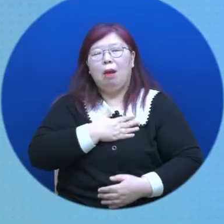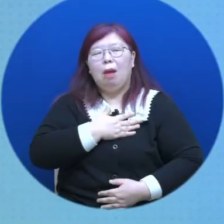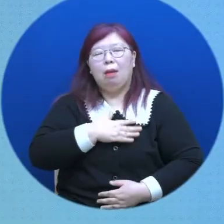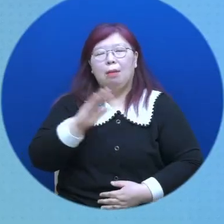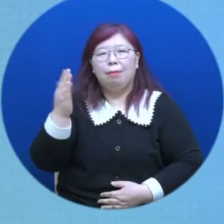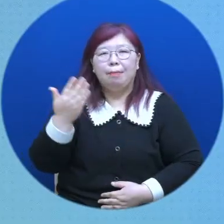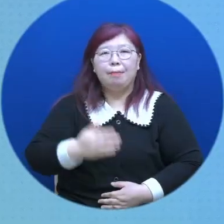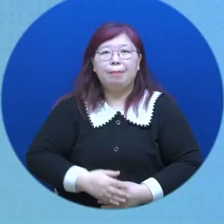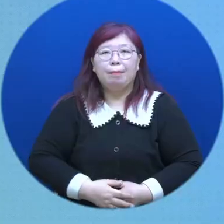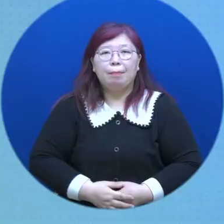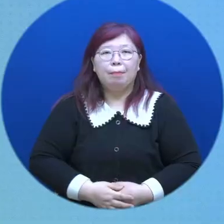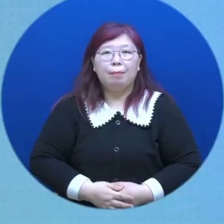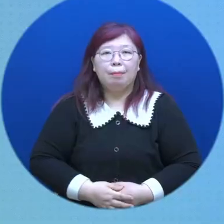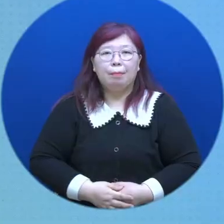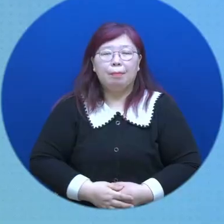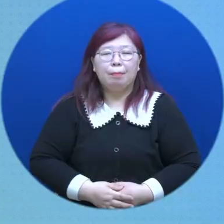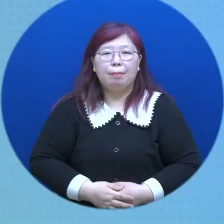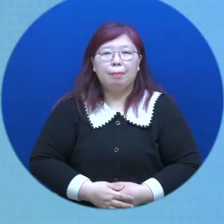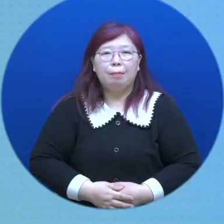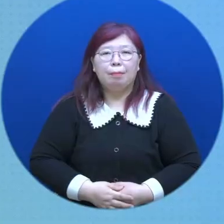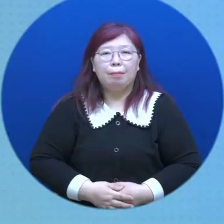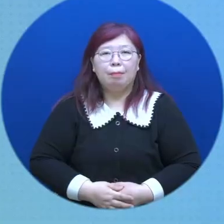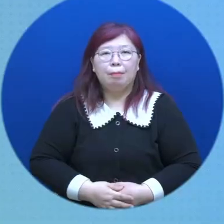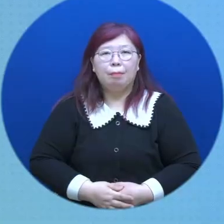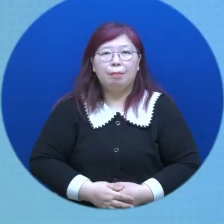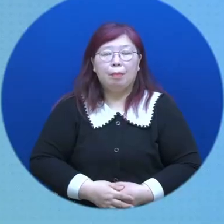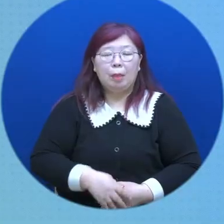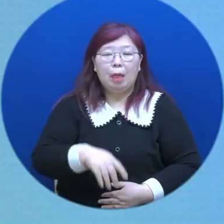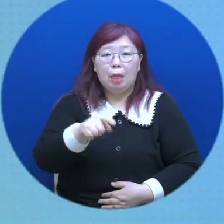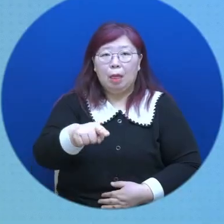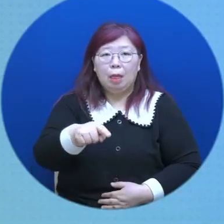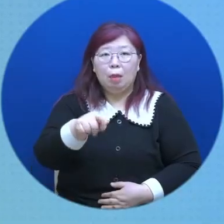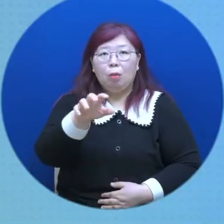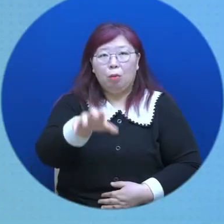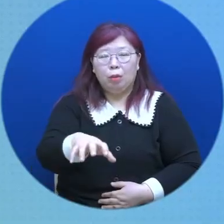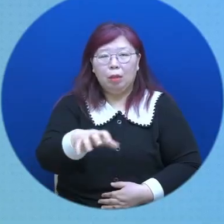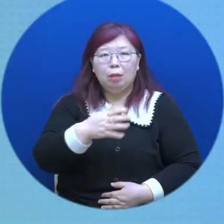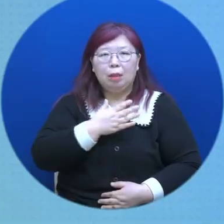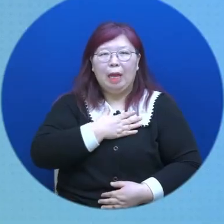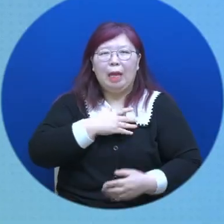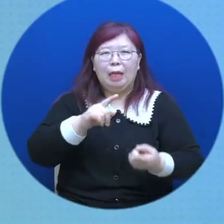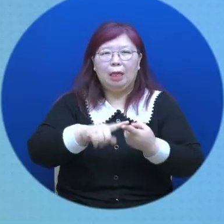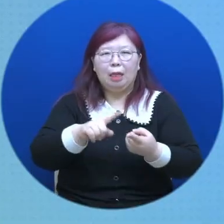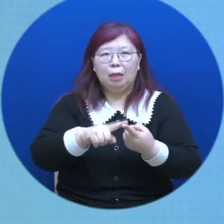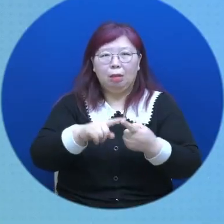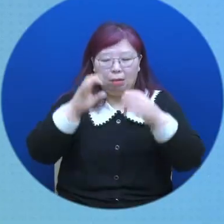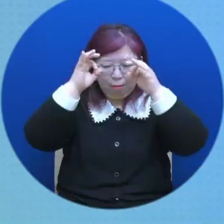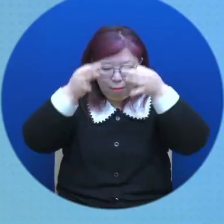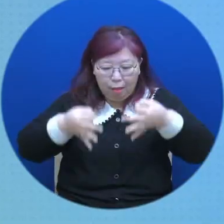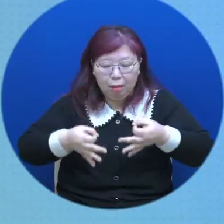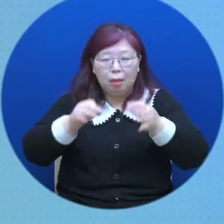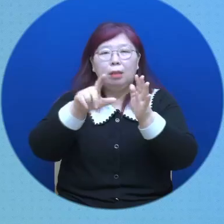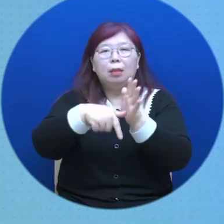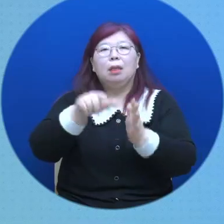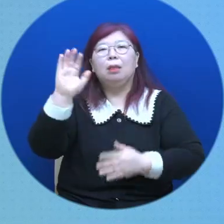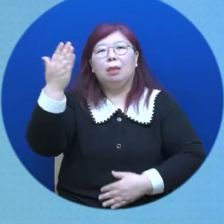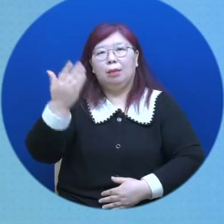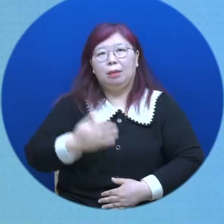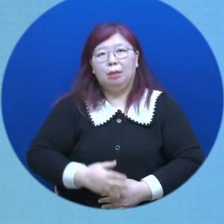됐습니다. 그리고 여기서 나를 성찰하는 시간이 됐습니다.